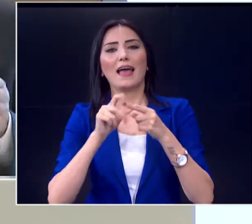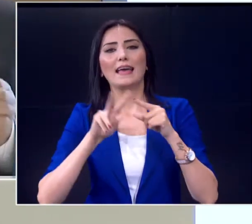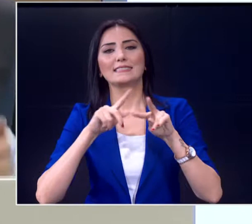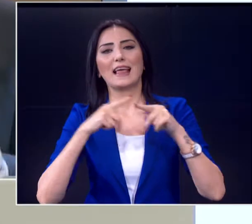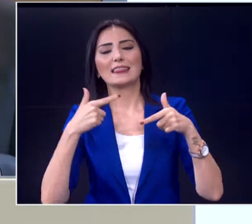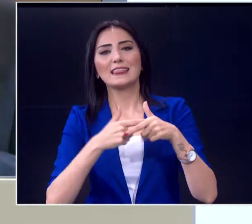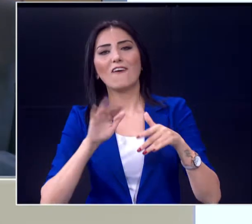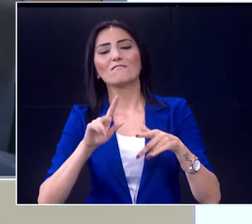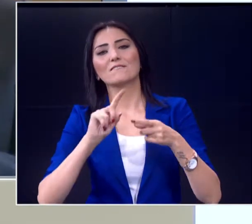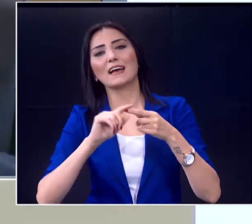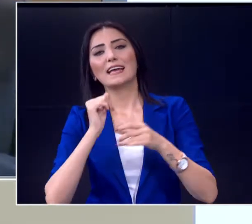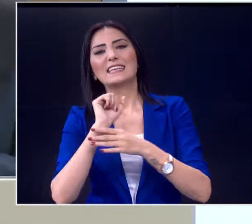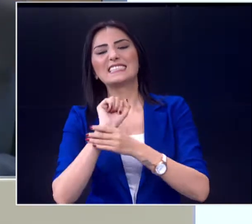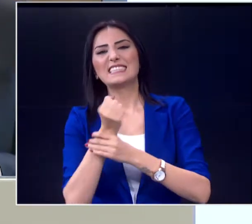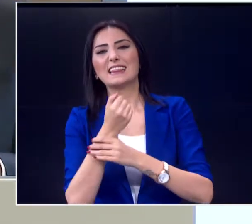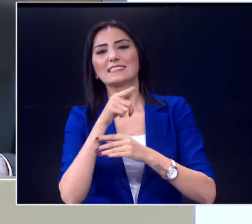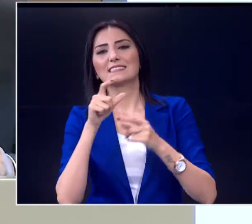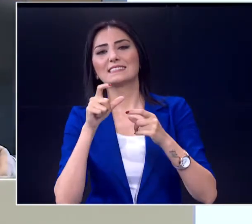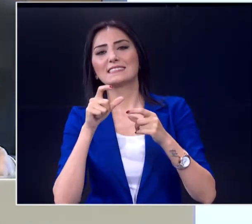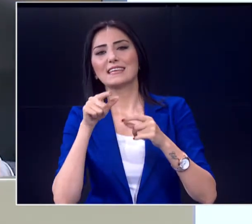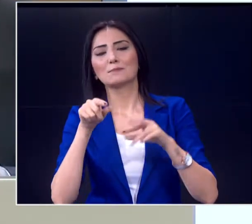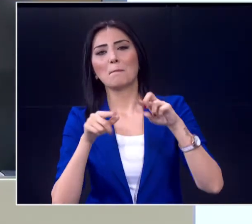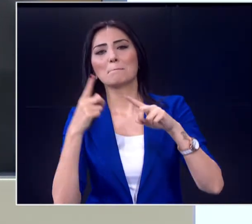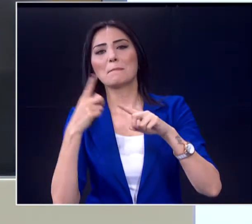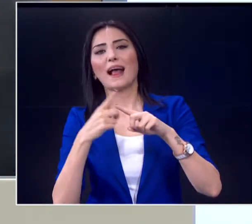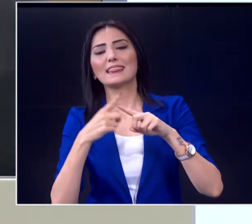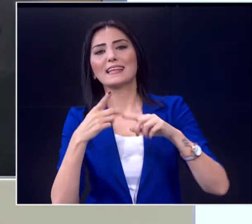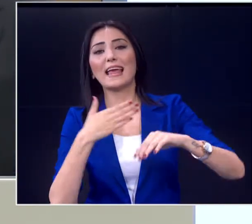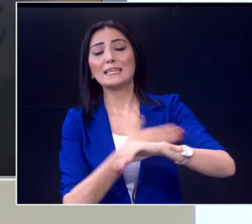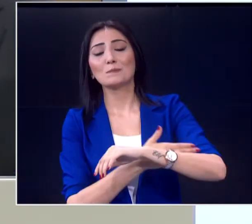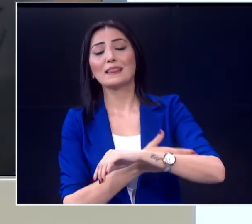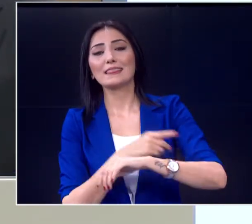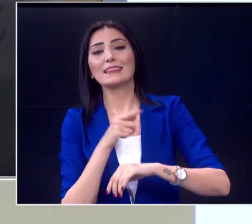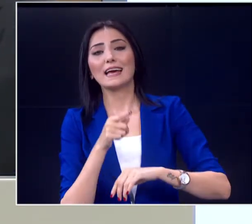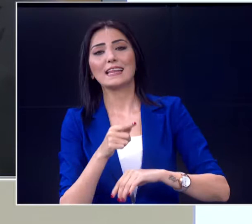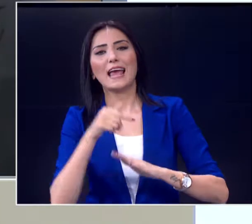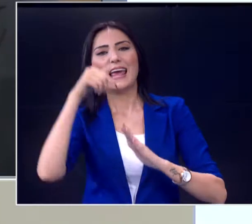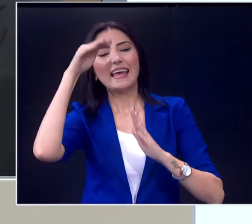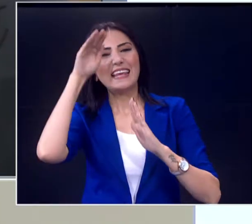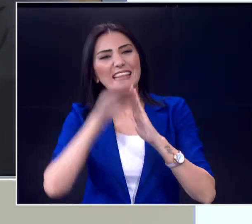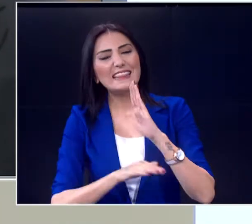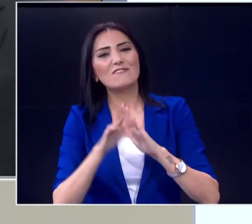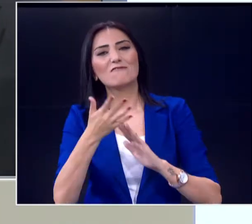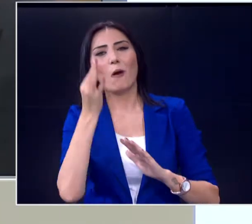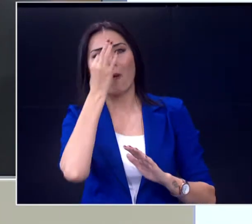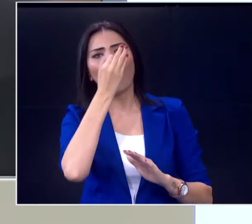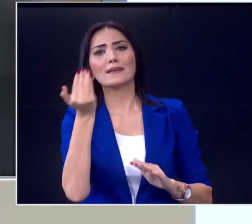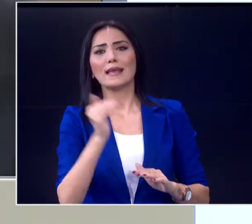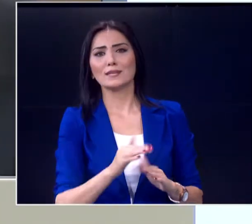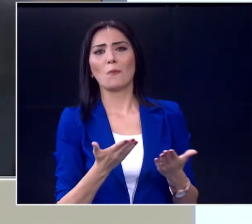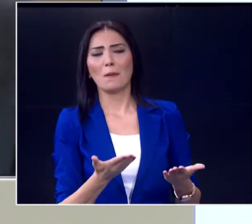esnaflarımız, sanatkarlarımızın PTT hizmetlerinde de indirim ve kolaylık getirdik. Öyle